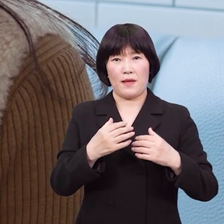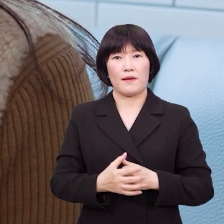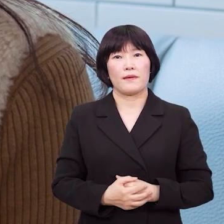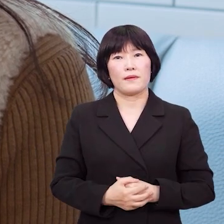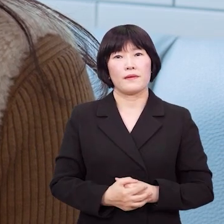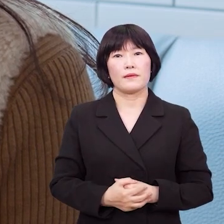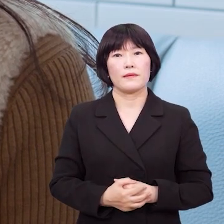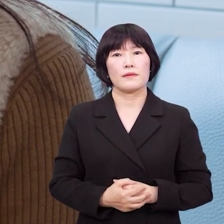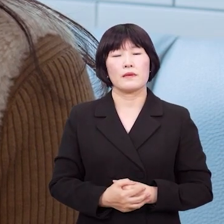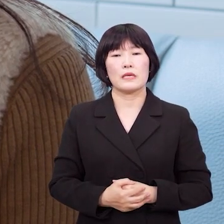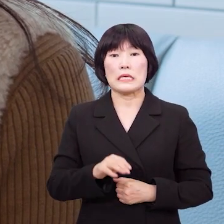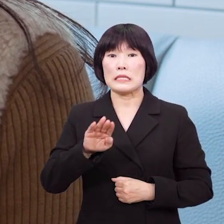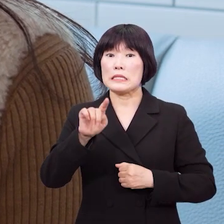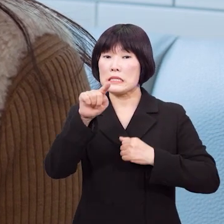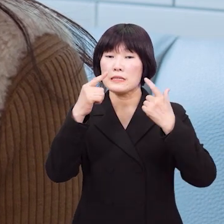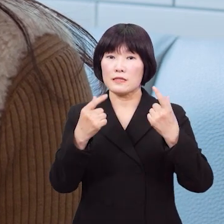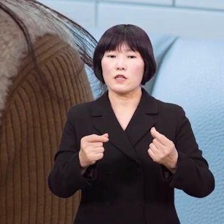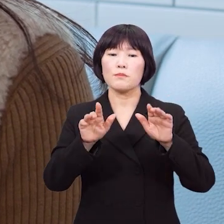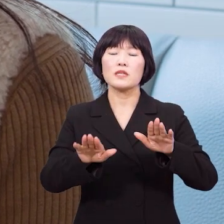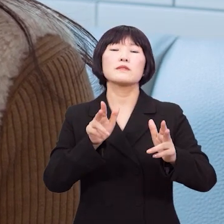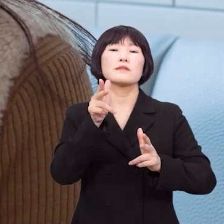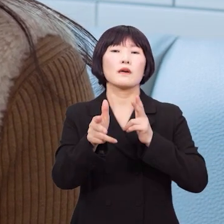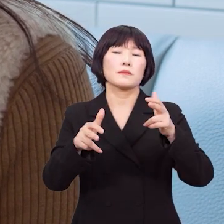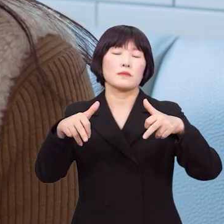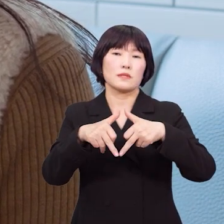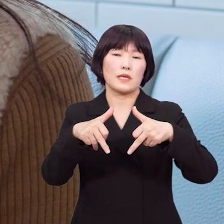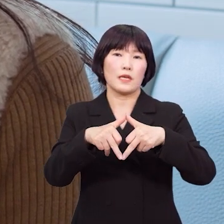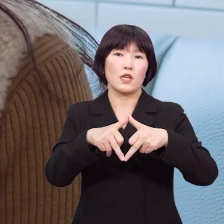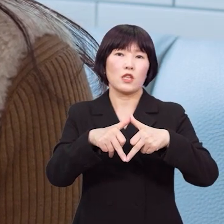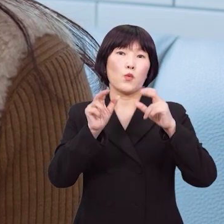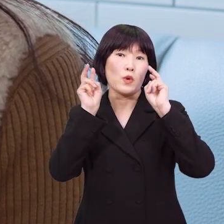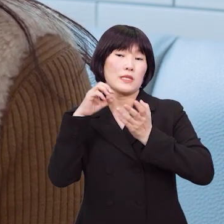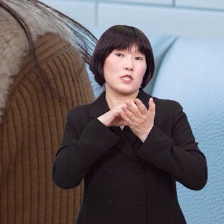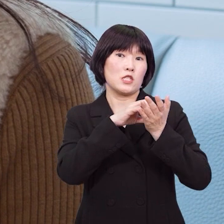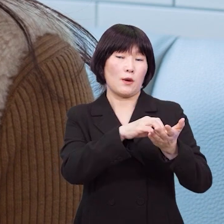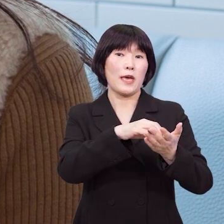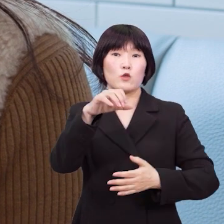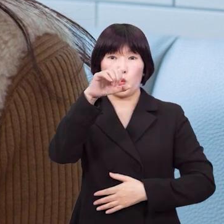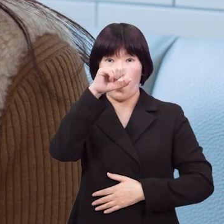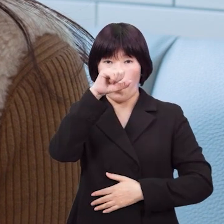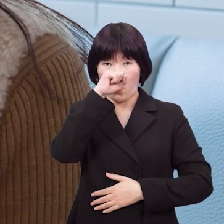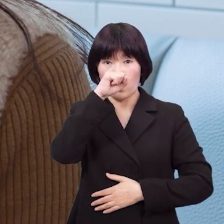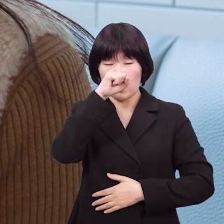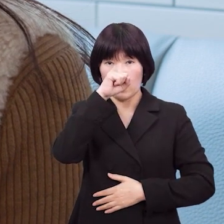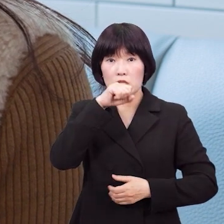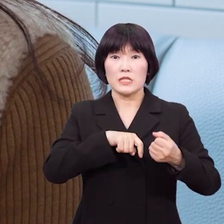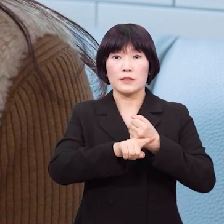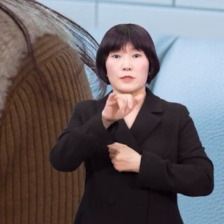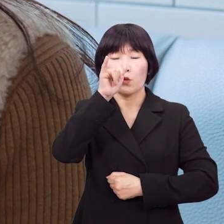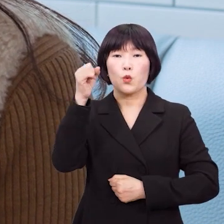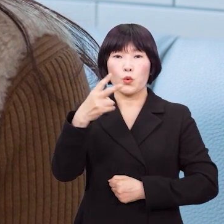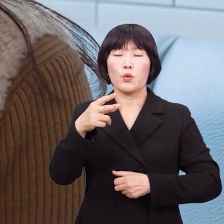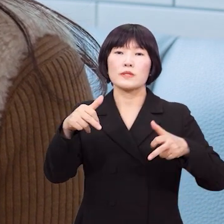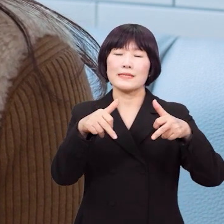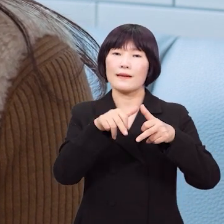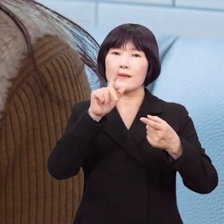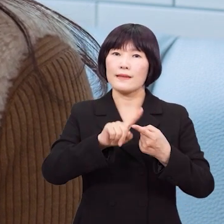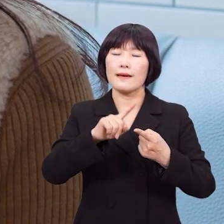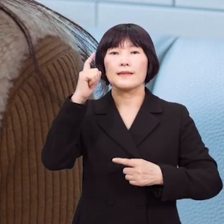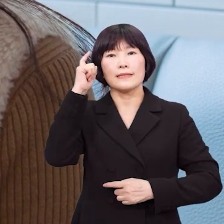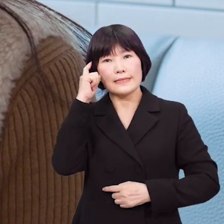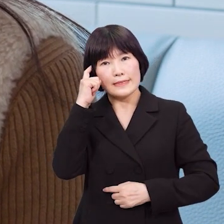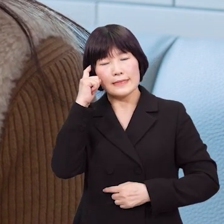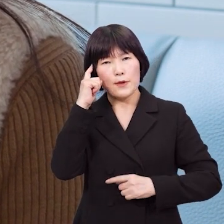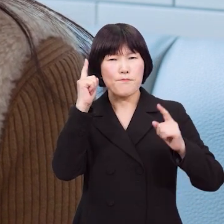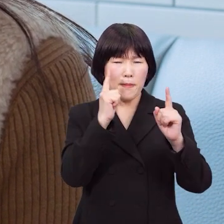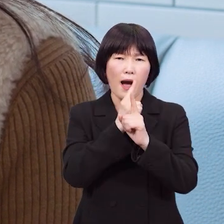조금이나마 장애인에 대한 인식이 개선이 되는 기회가 될 수 있었습니다. 이런 점으로 보아 본 사업은 더 활성화되어야